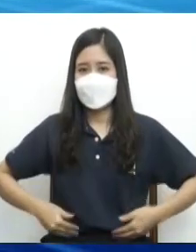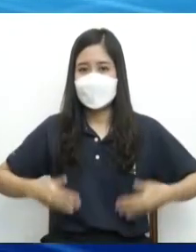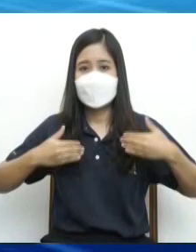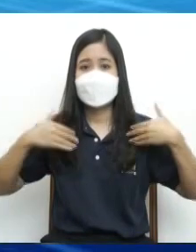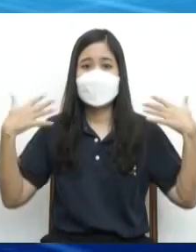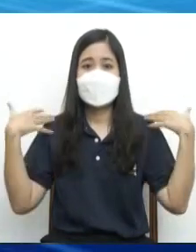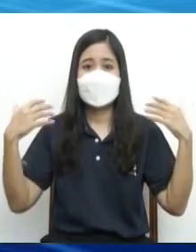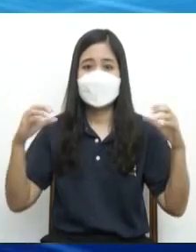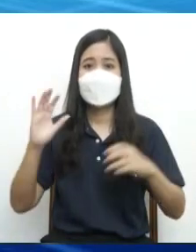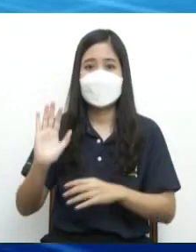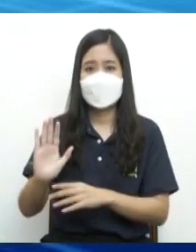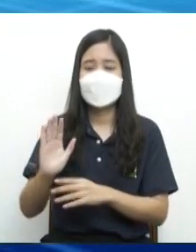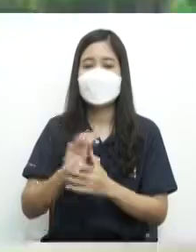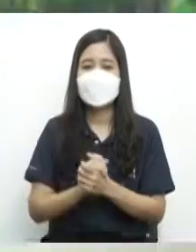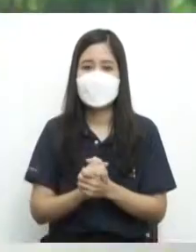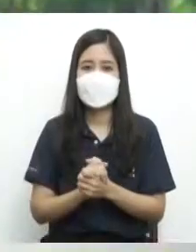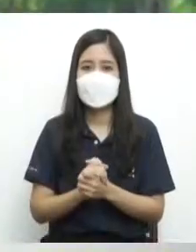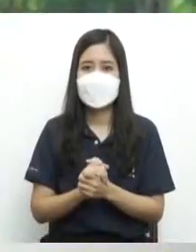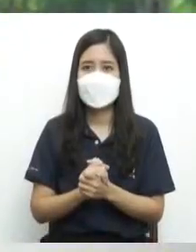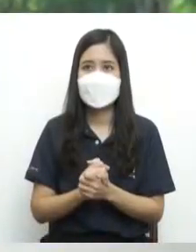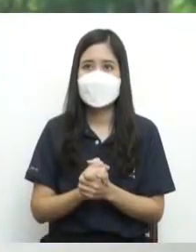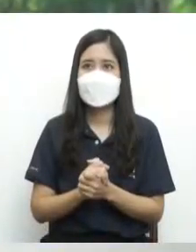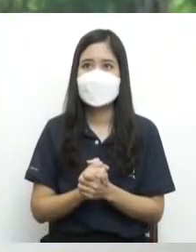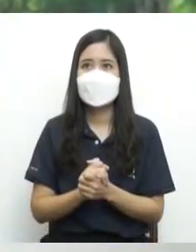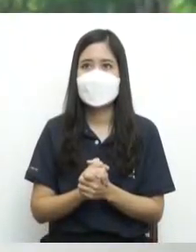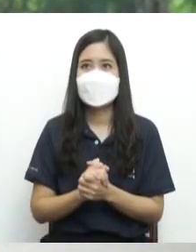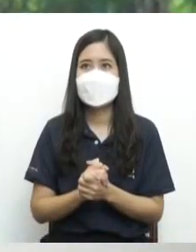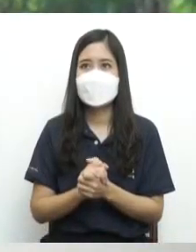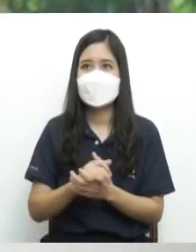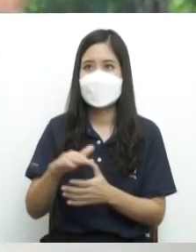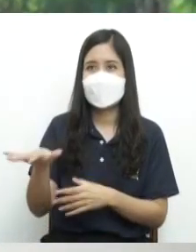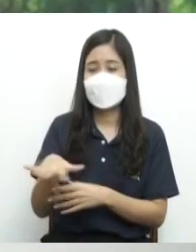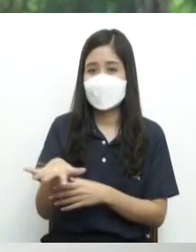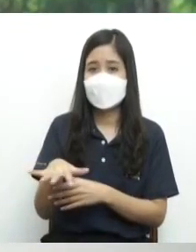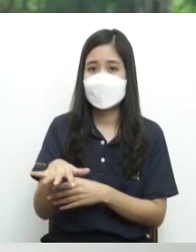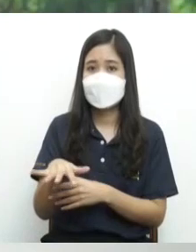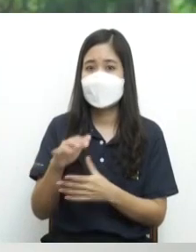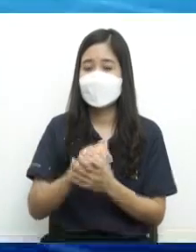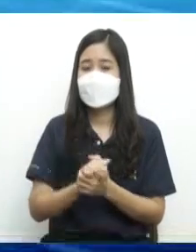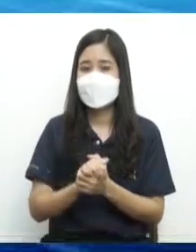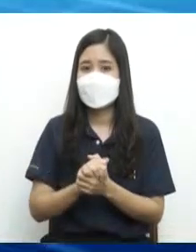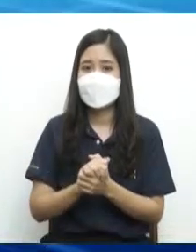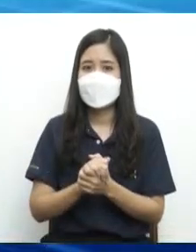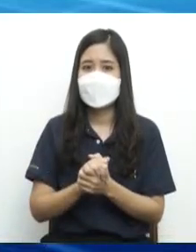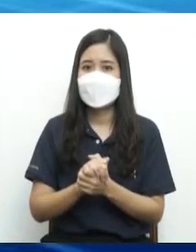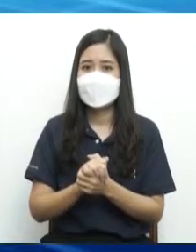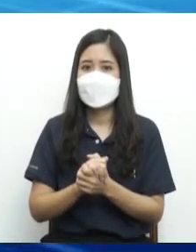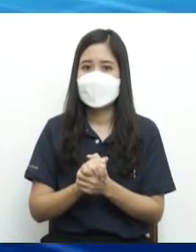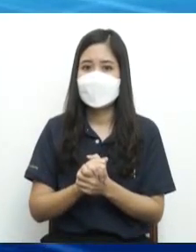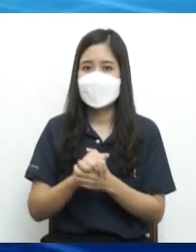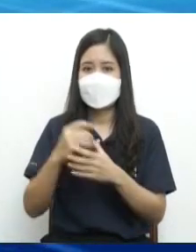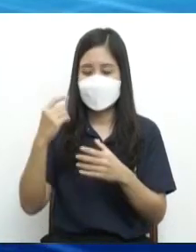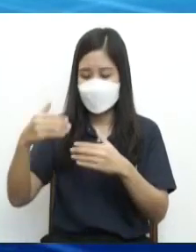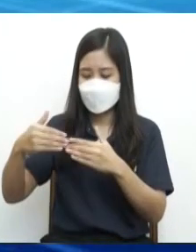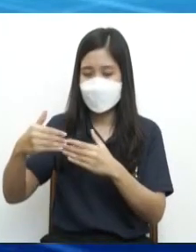อยู่อีกหลายๆที่ด้วยนะคะและในช่วงนี้ค่ะปกติแล้วถ้าปกติเกษียณเราก็จะถามว่าหลังเกษียณวางแผนยังไงบ้าง